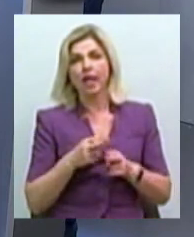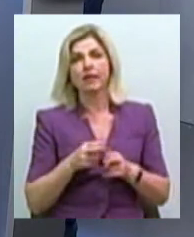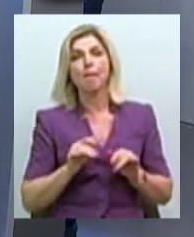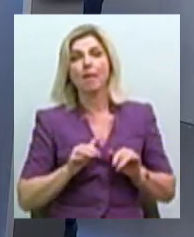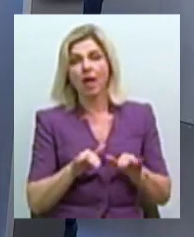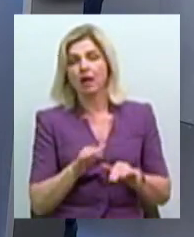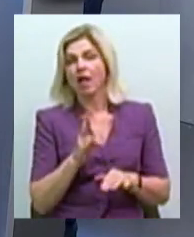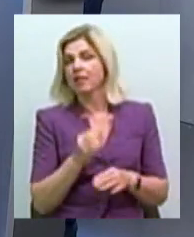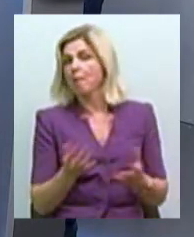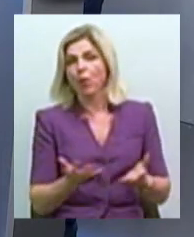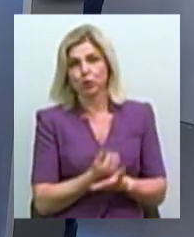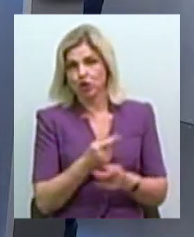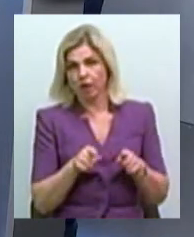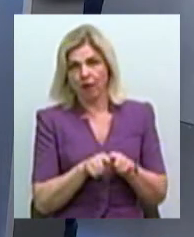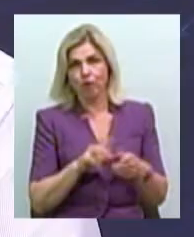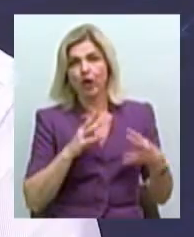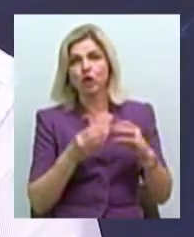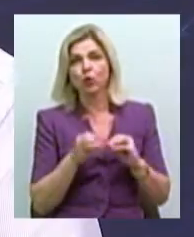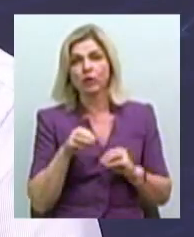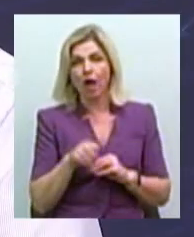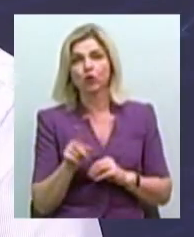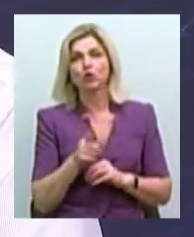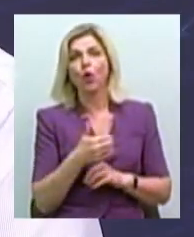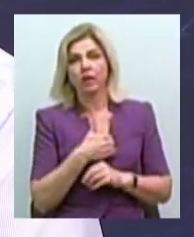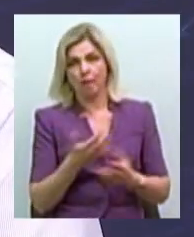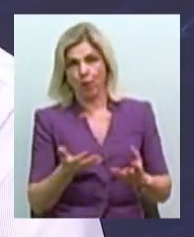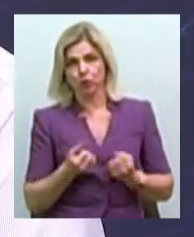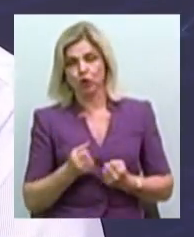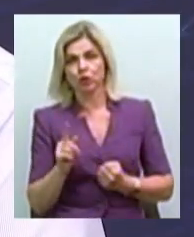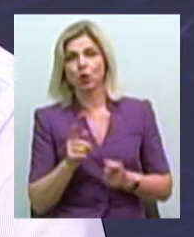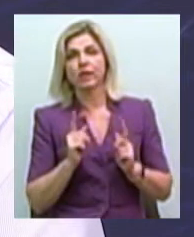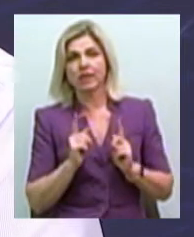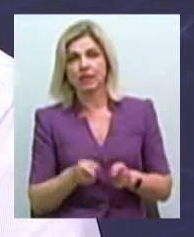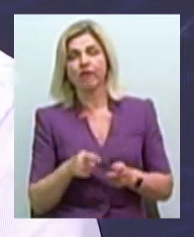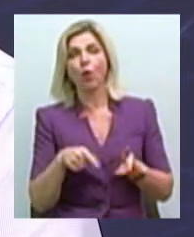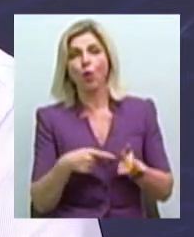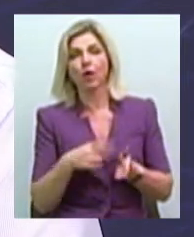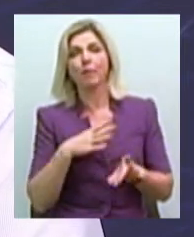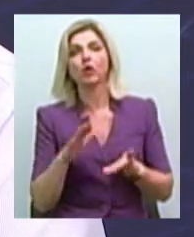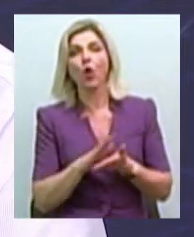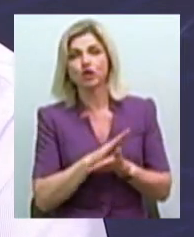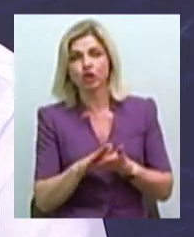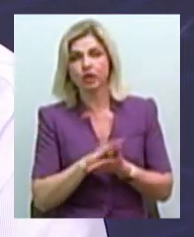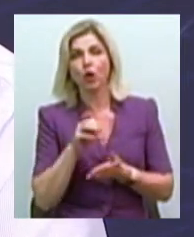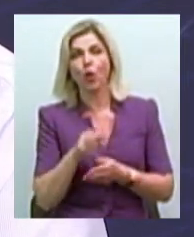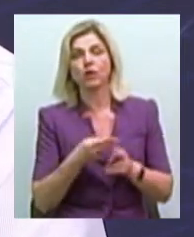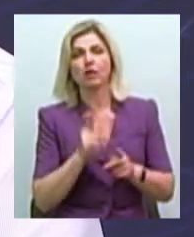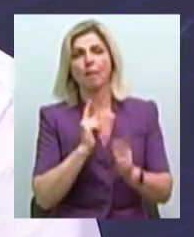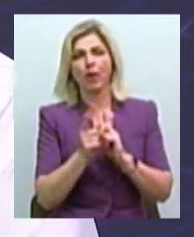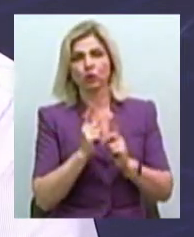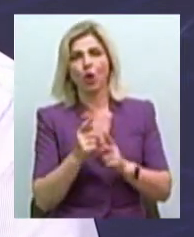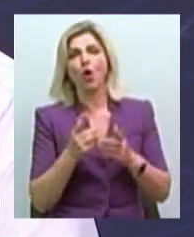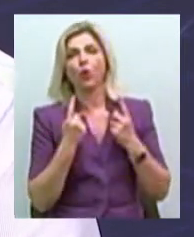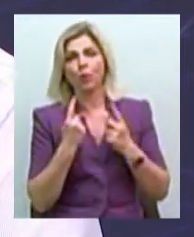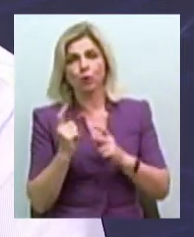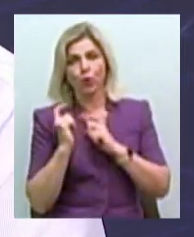тому результату, который мы хотим получить, чтобы действительно город был очищен от этого потока больше грузов, чтобы они въезжали только